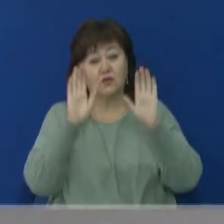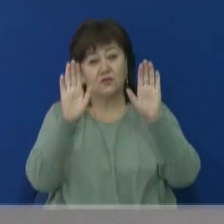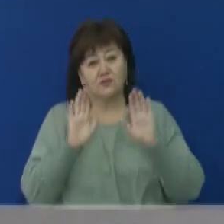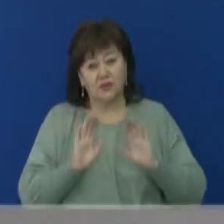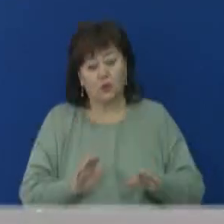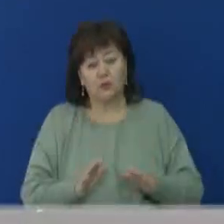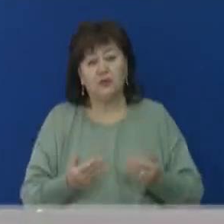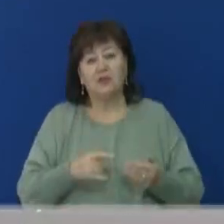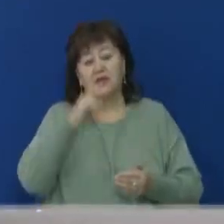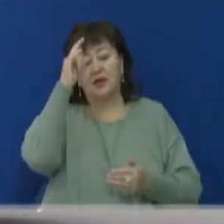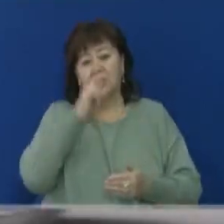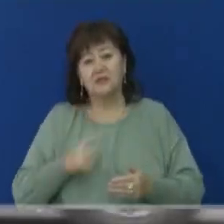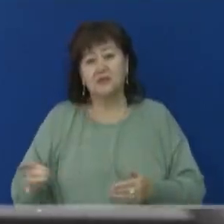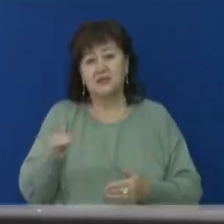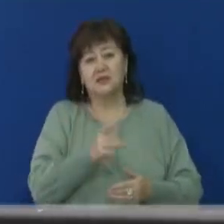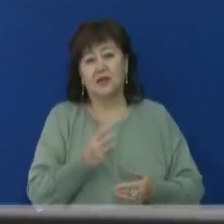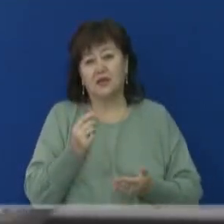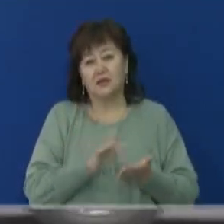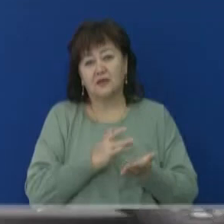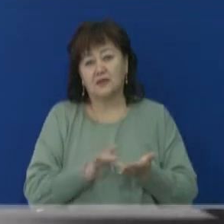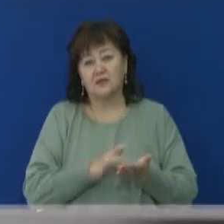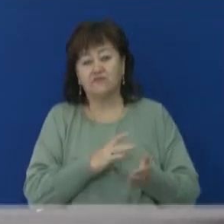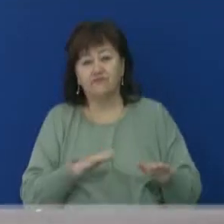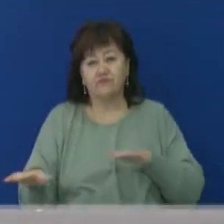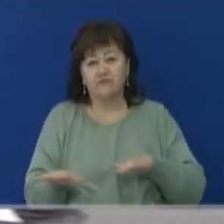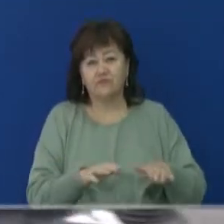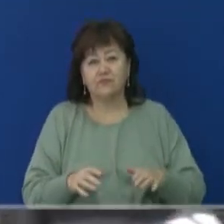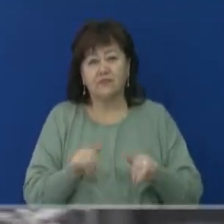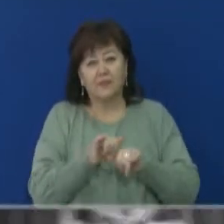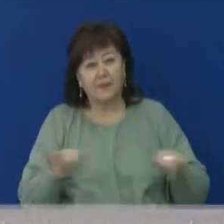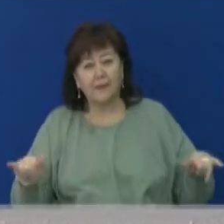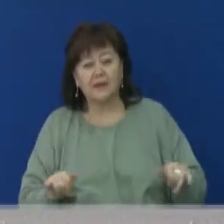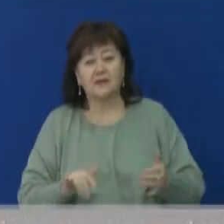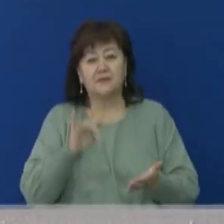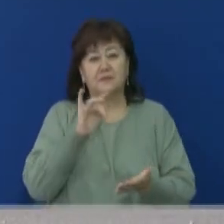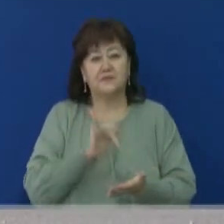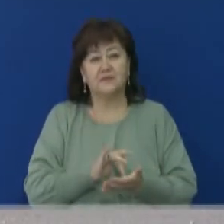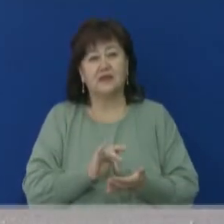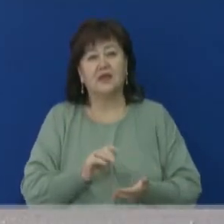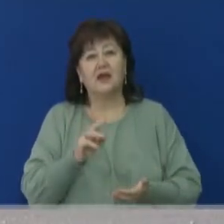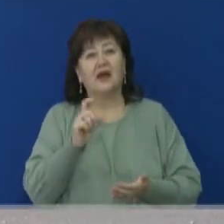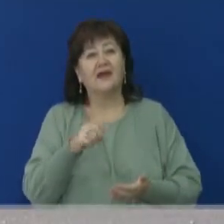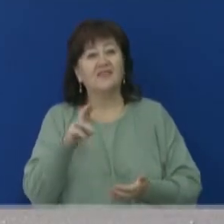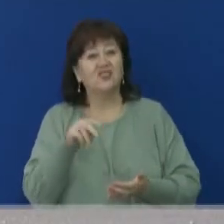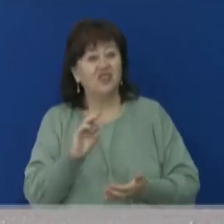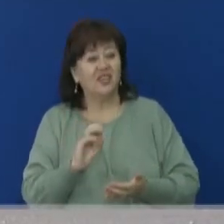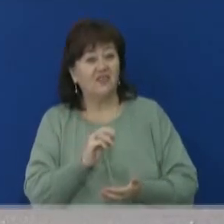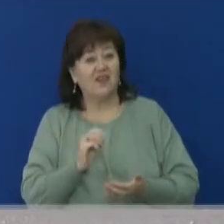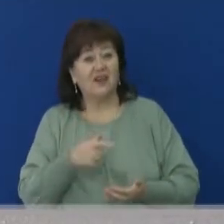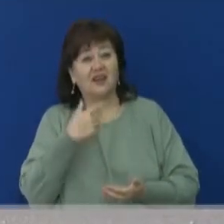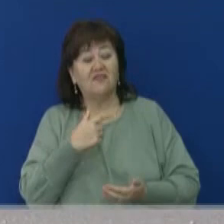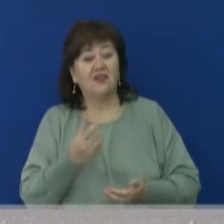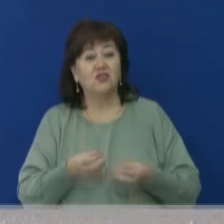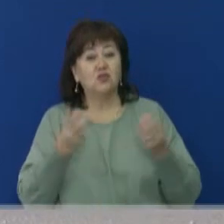жазылған. Қазақстан Республикасы қаржы нарығын реттеу және дамыту агенттігі төрағасының орынбасары Мария Хаджиеваның айтуынша, заңда